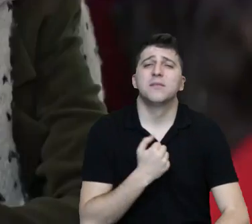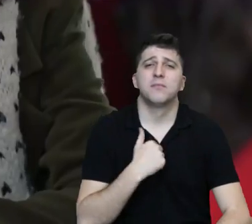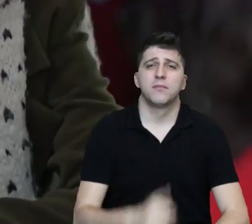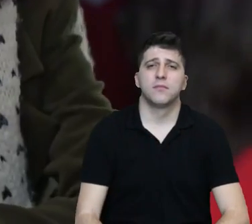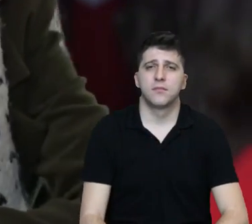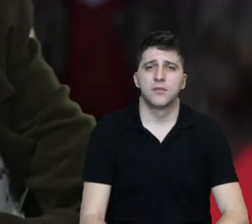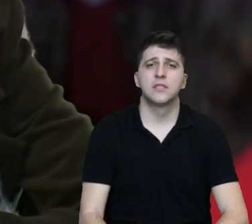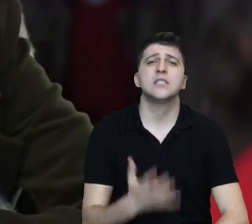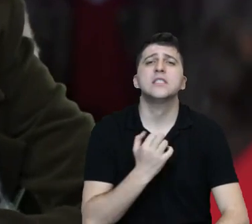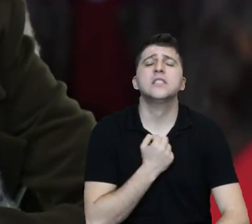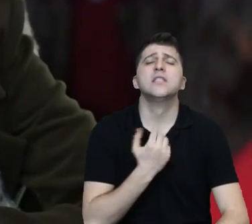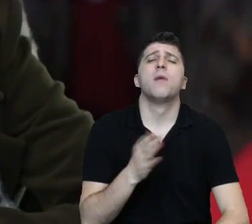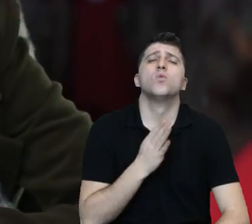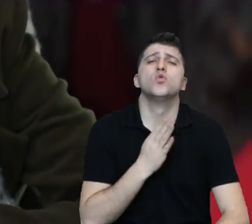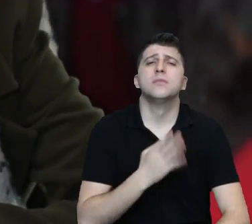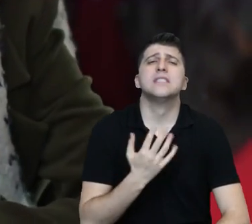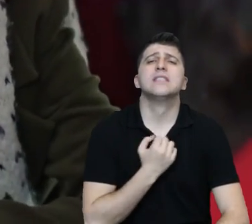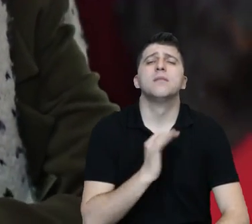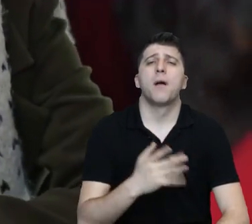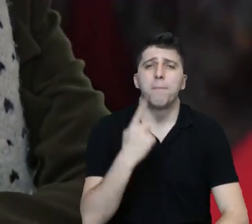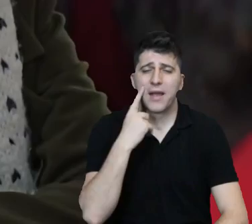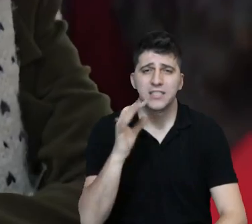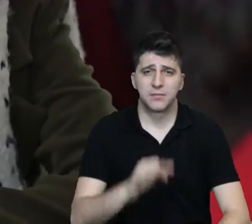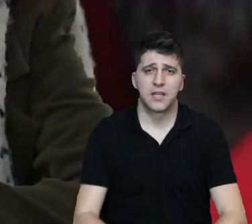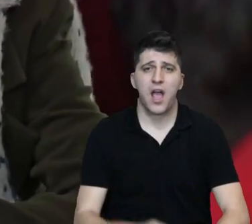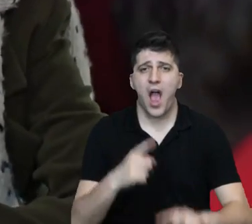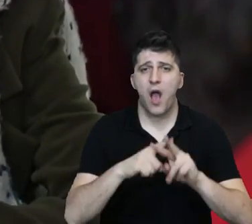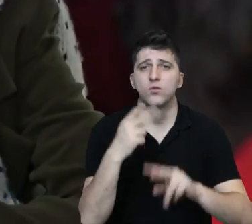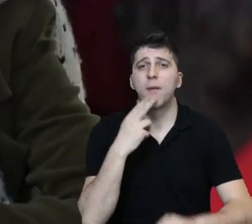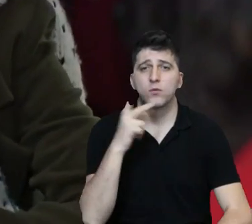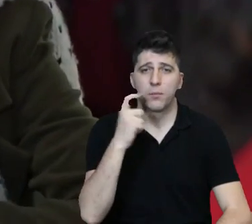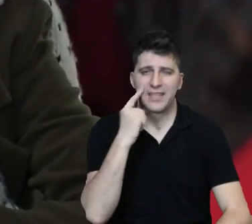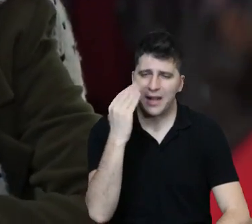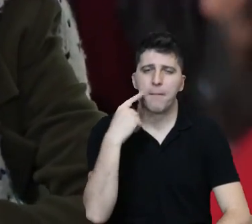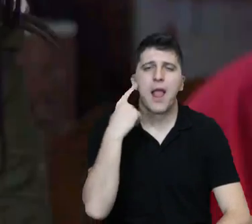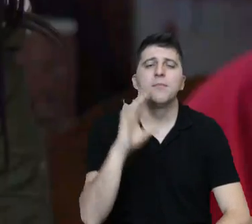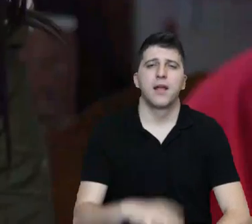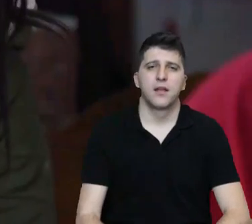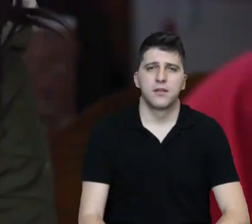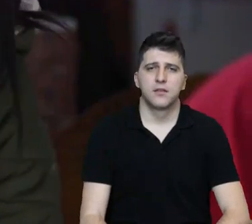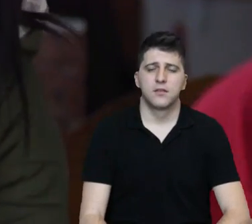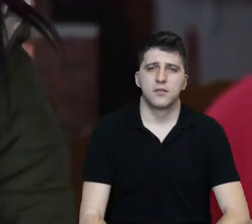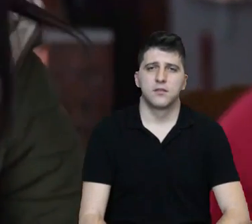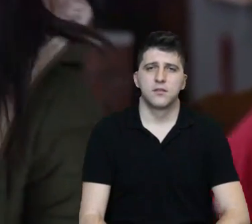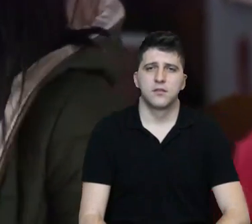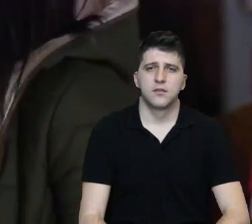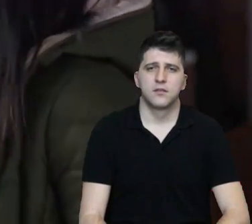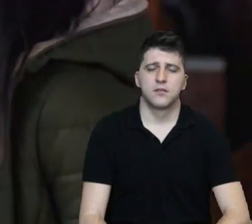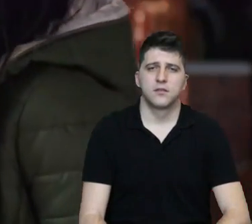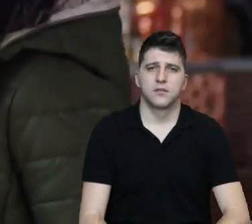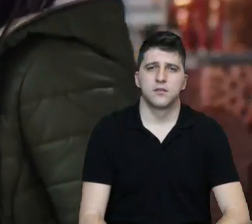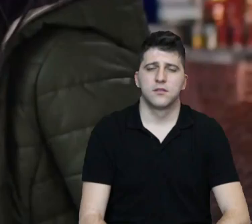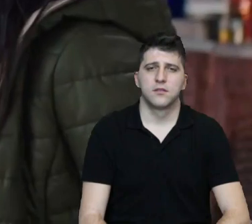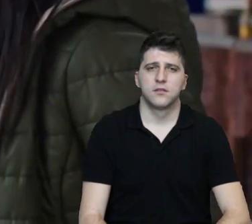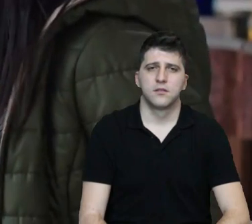sıkıldım. Sıkılma kuzum. Sıkılma hadi bak şimdi Aysu ablan soruyor bak gelecek merak etme. Heh. Aysu